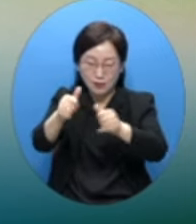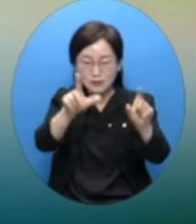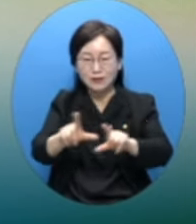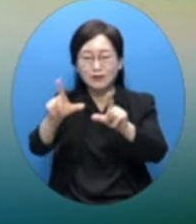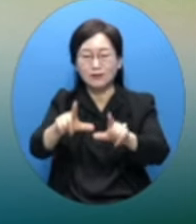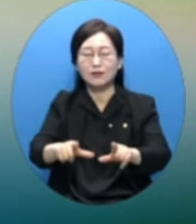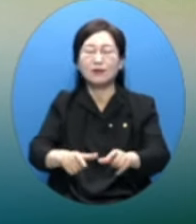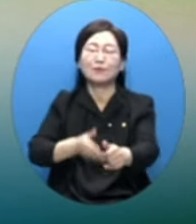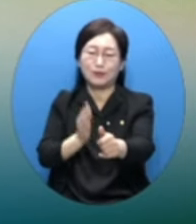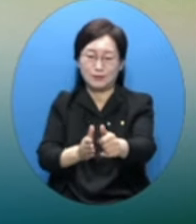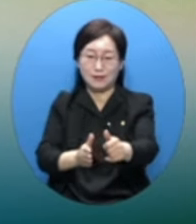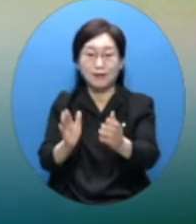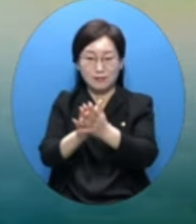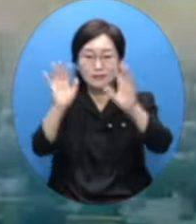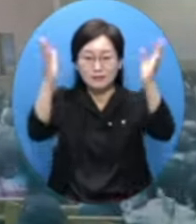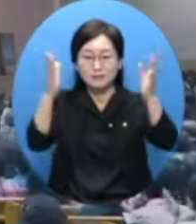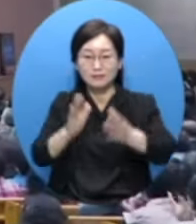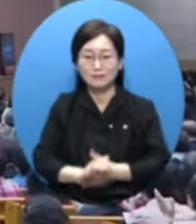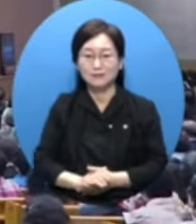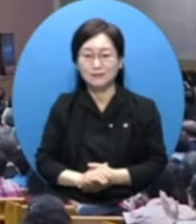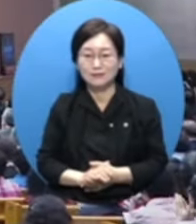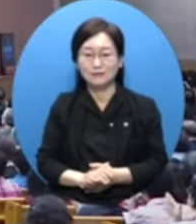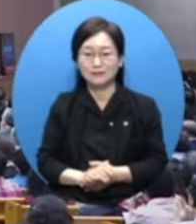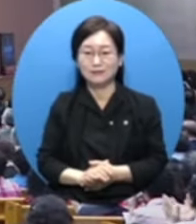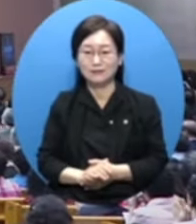있습니다. 할렐루야!